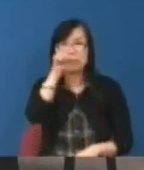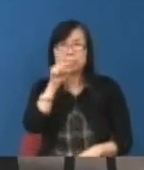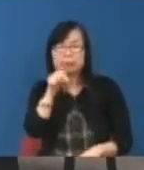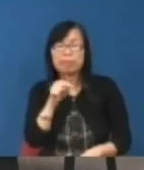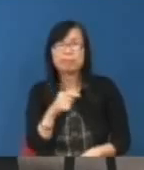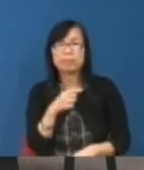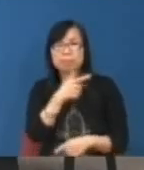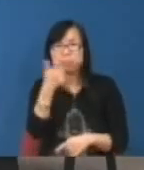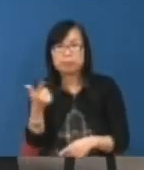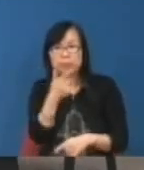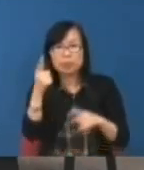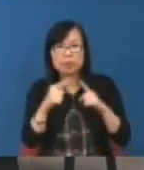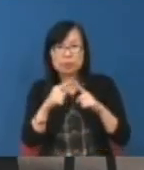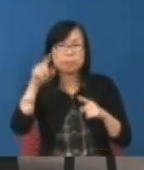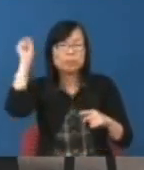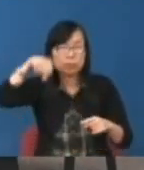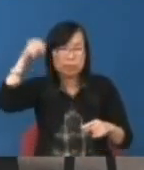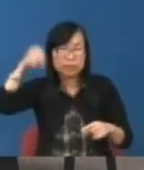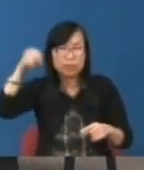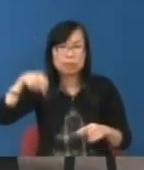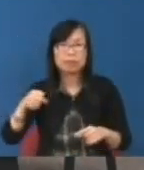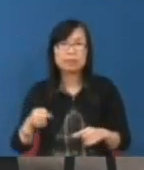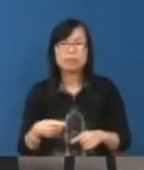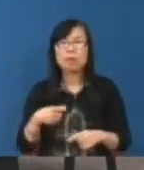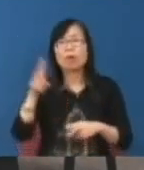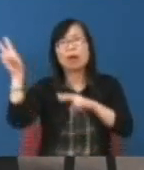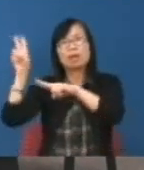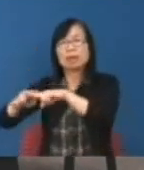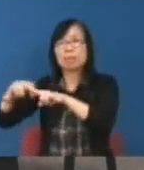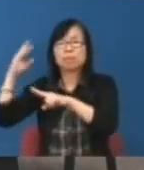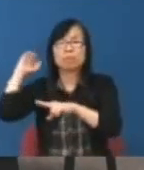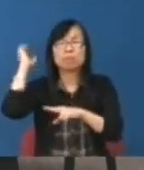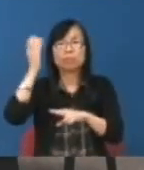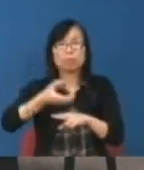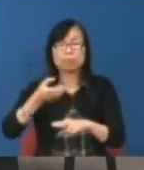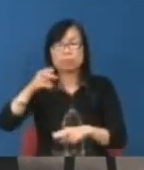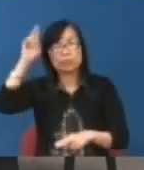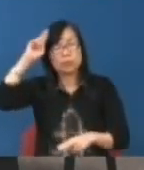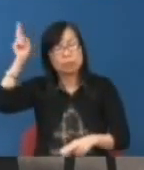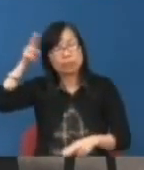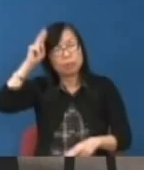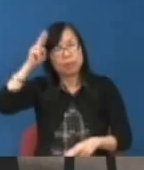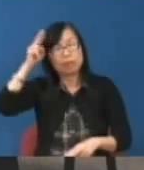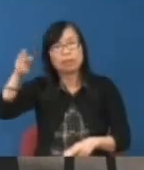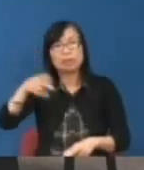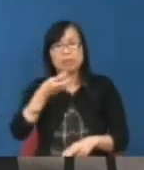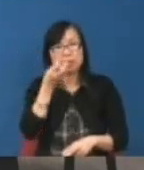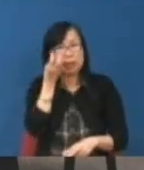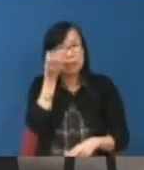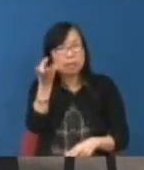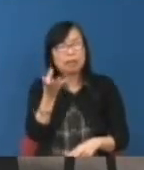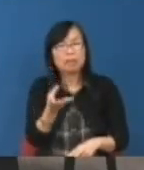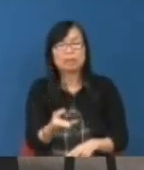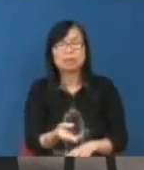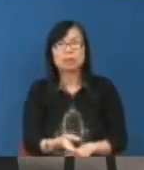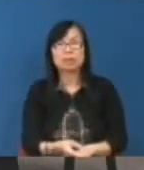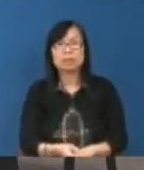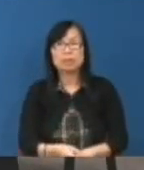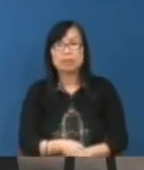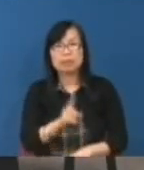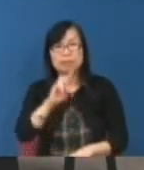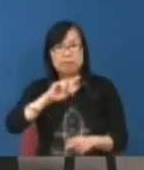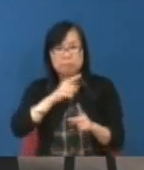人係會同意咧？有啲就係大陸落嚟嘅，咁佢習慣咗啊嘛。大陸就根本係好歧視非城